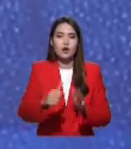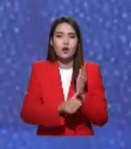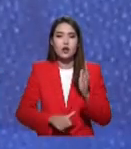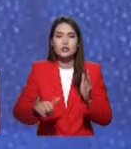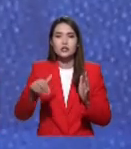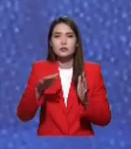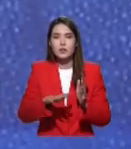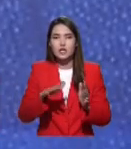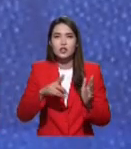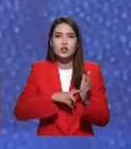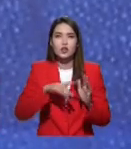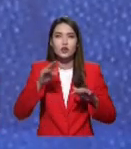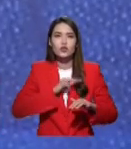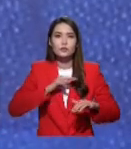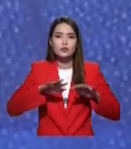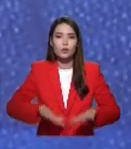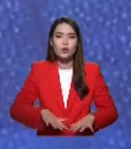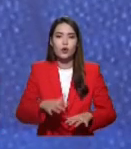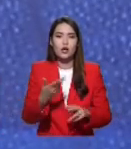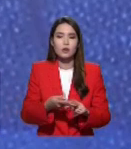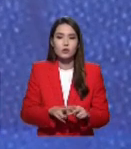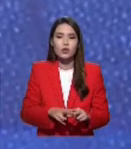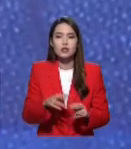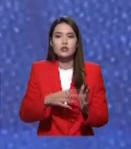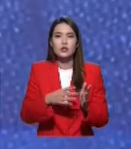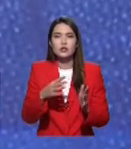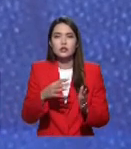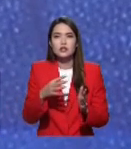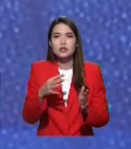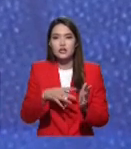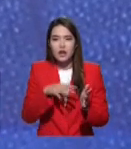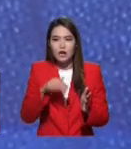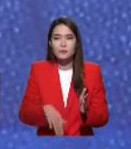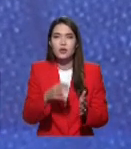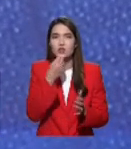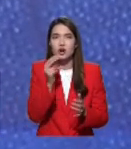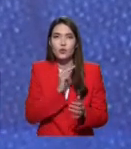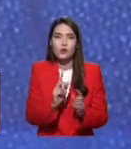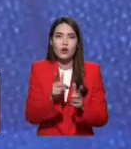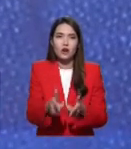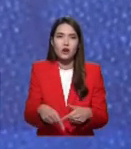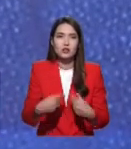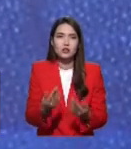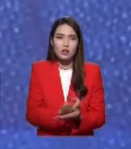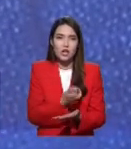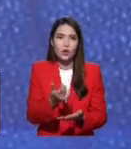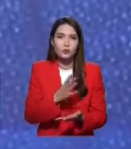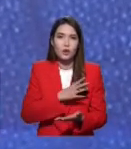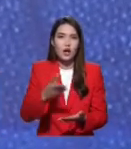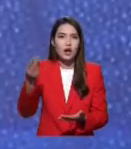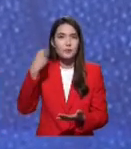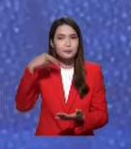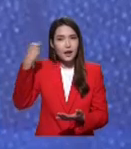7 мың жұмыс орны құрылды. Оның 49-да 4 мыңы тұрақты жұмыс орны болып табылады.